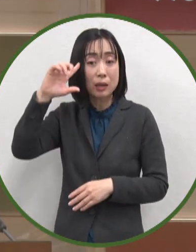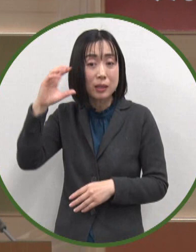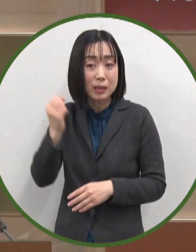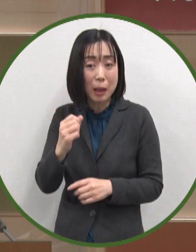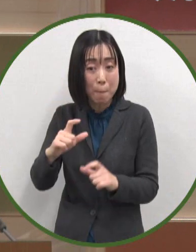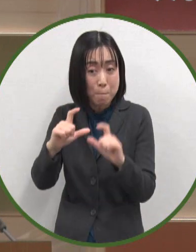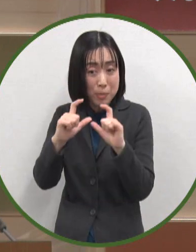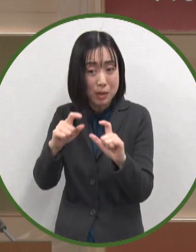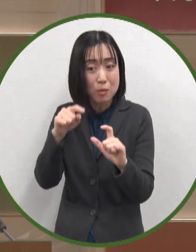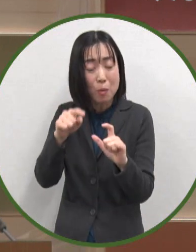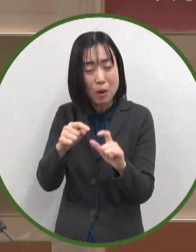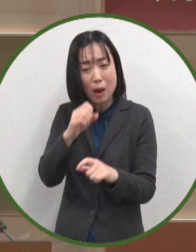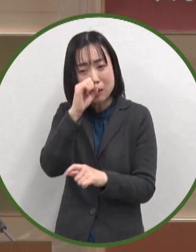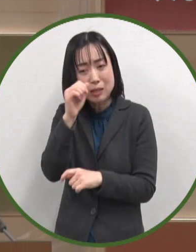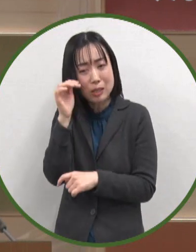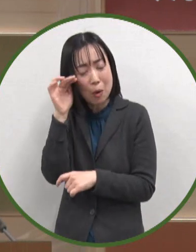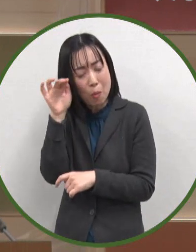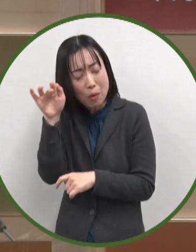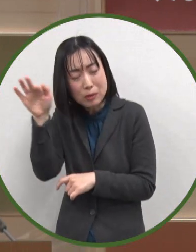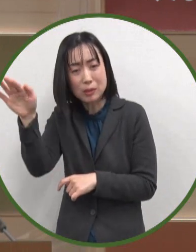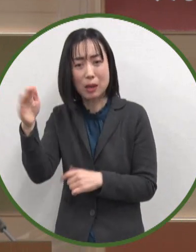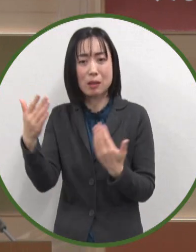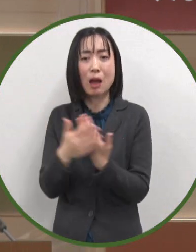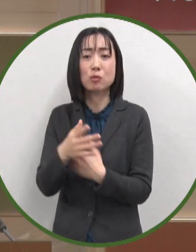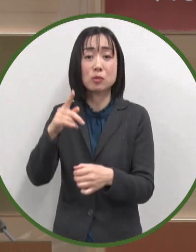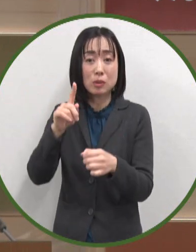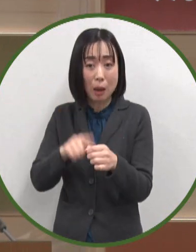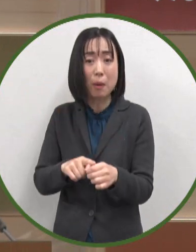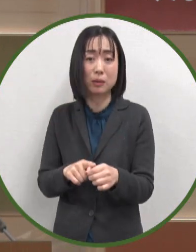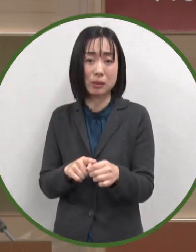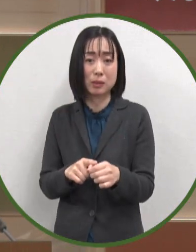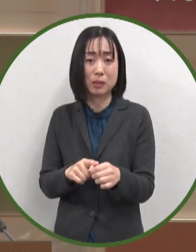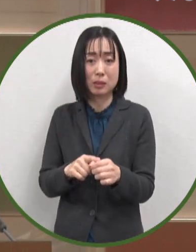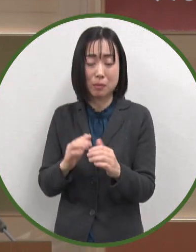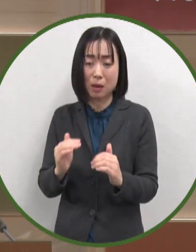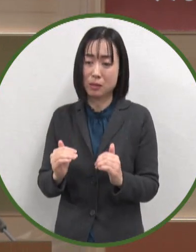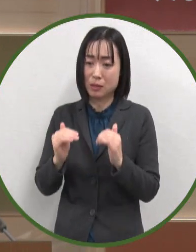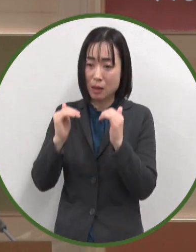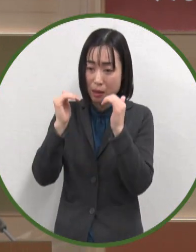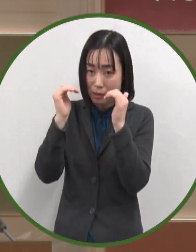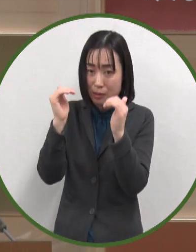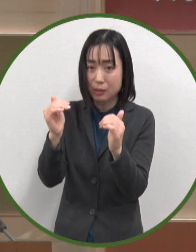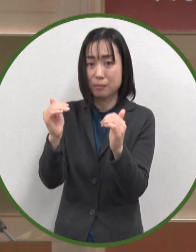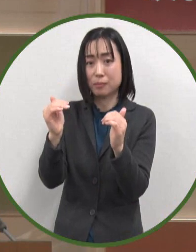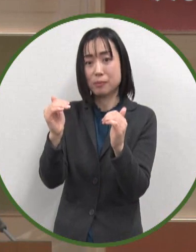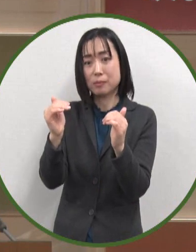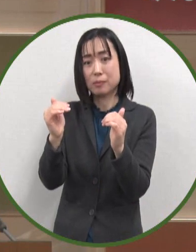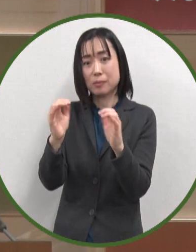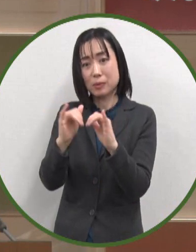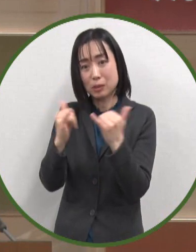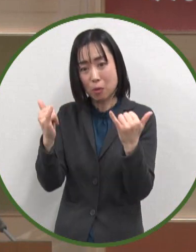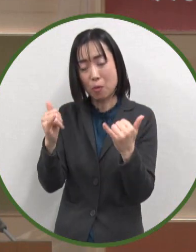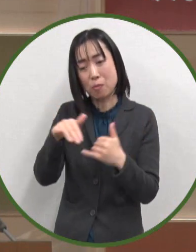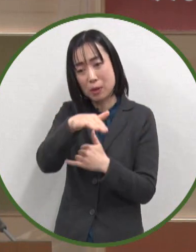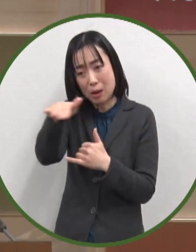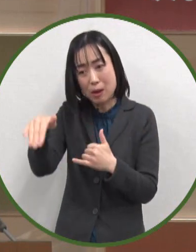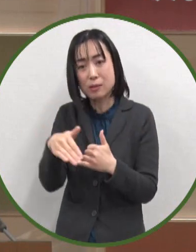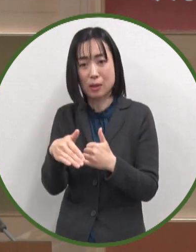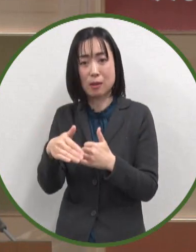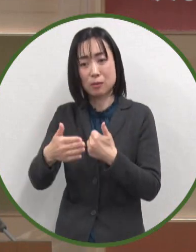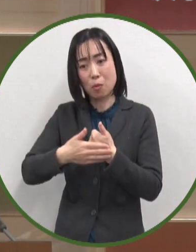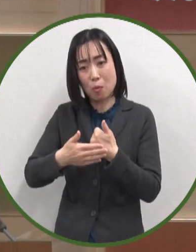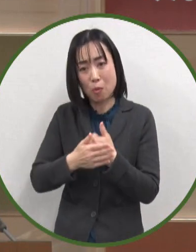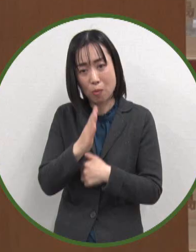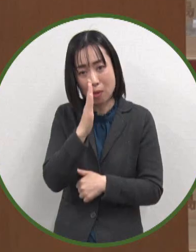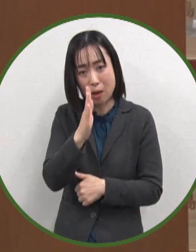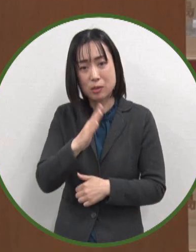、これが良い思い出になるように新成人の皆さんお一人お一人のご理解とご協力をお願いいたします